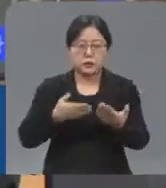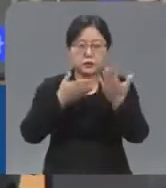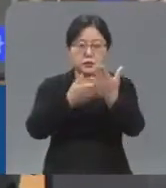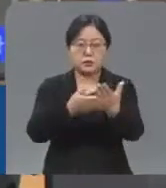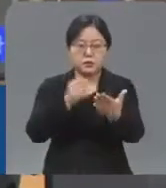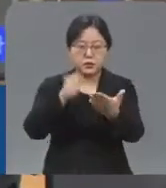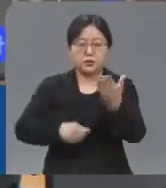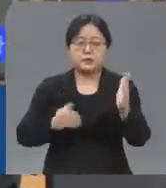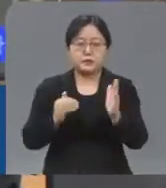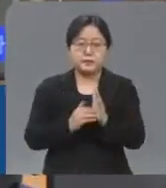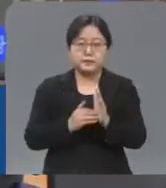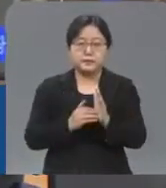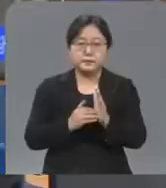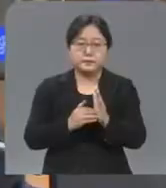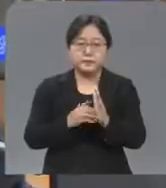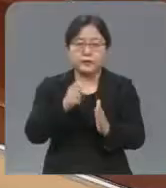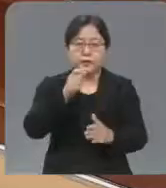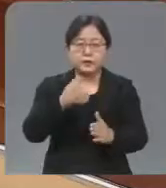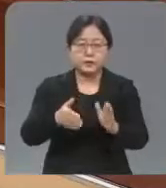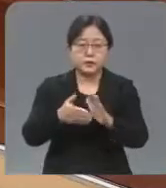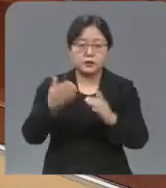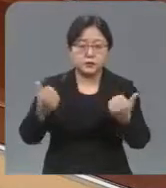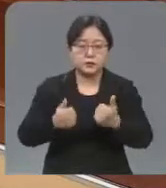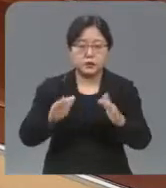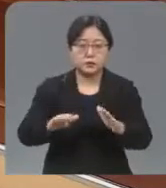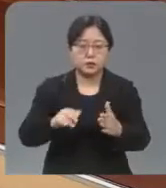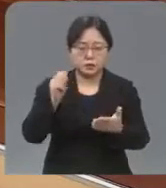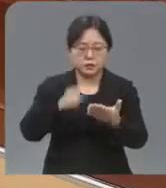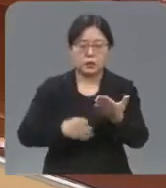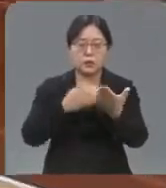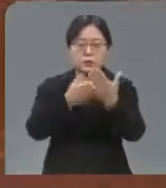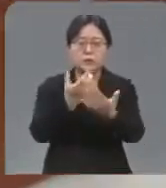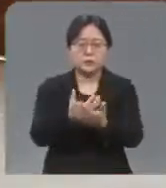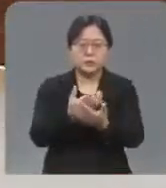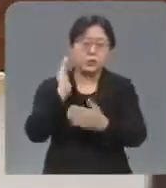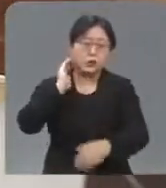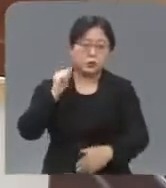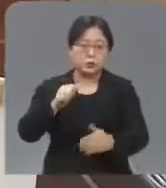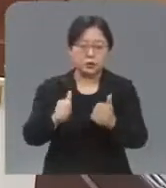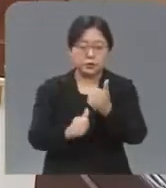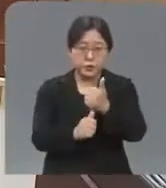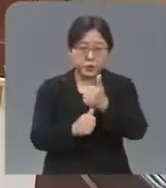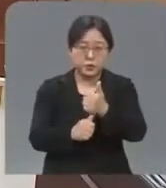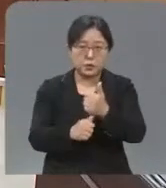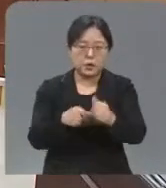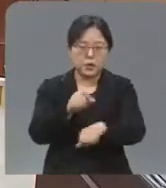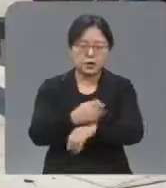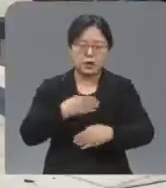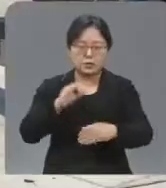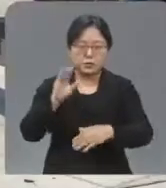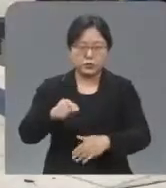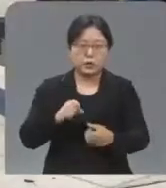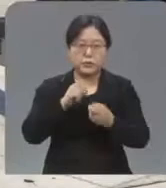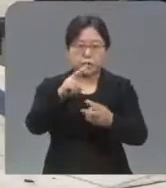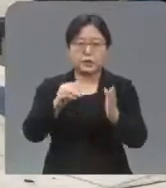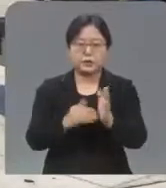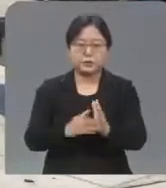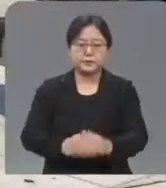가결했다고 밝혔습니다. 여수시의회는 이번에 통과된 건의문을 대통령 비서실과 행정안전부에